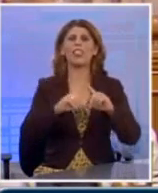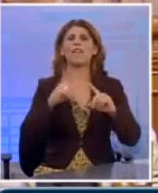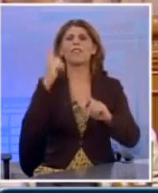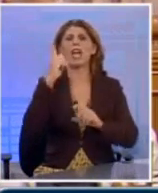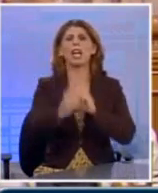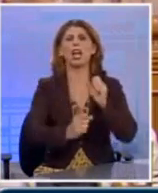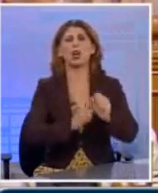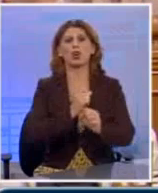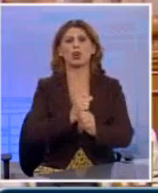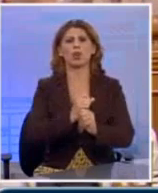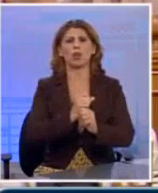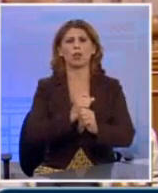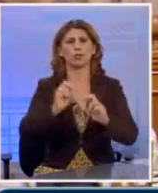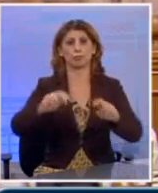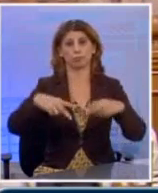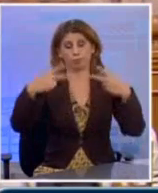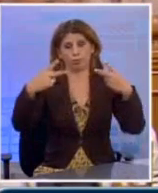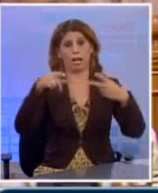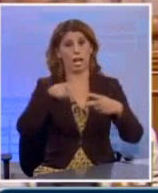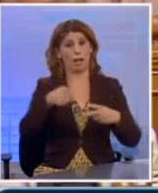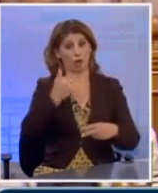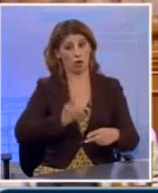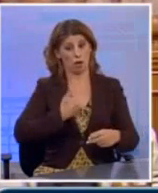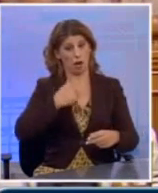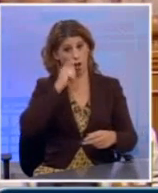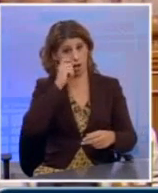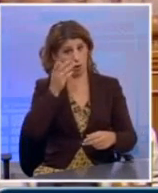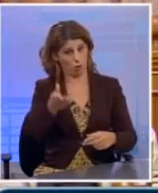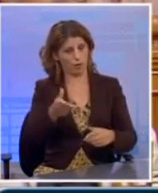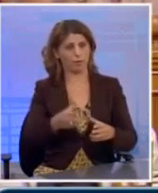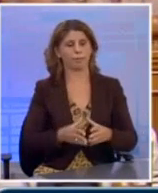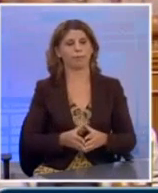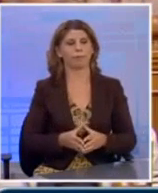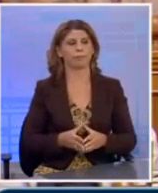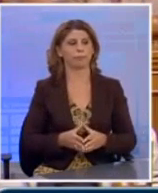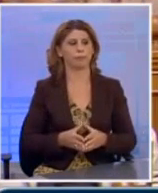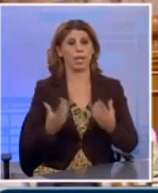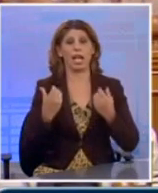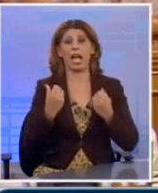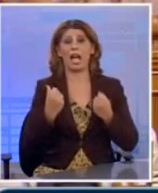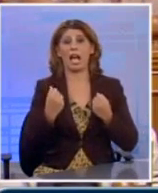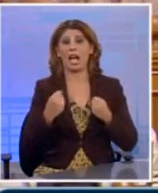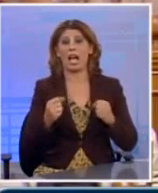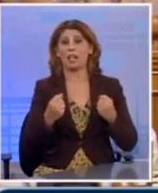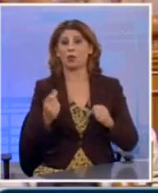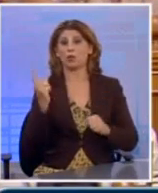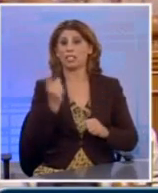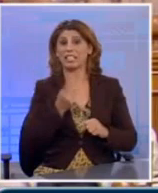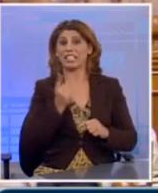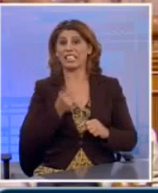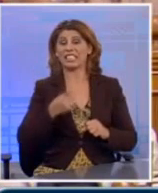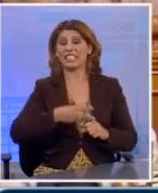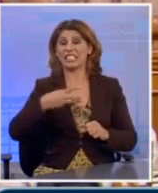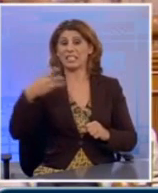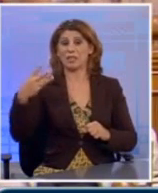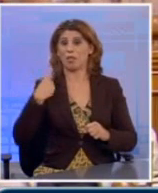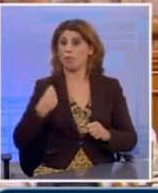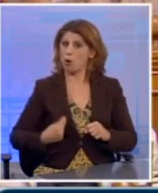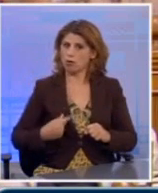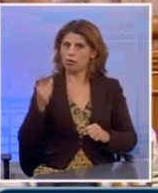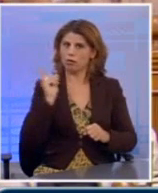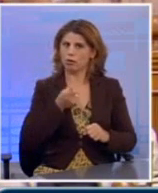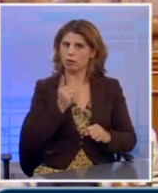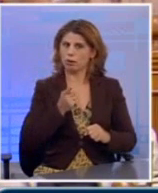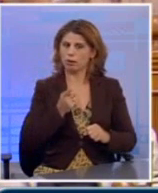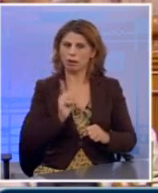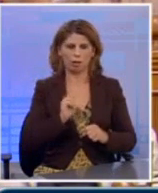χρόνο. Αυτός ο νέος λοιπόν ασκούσε κριτική στο ΣΥΡΙΖΑ δημοσίως.